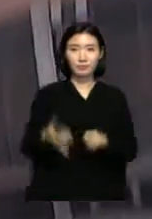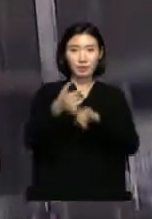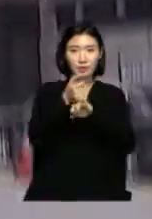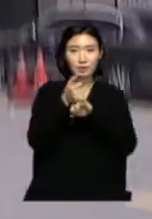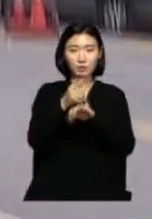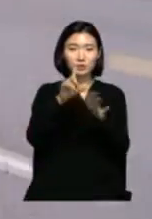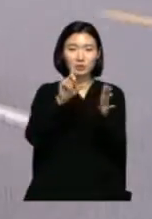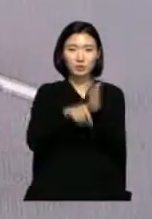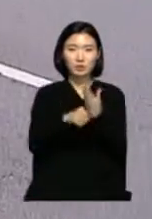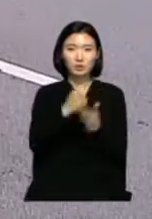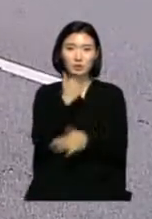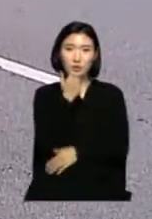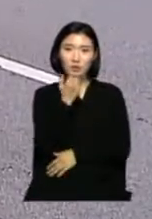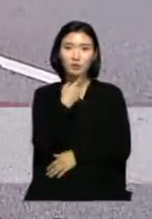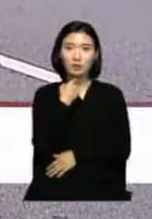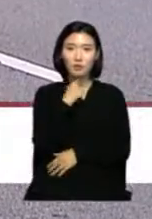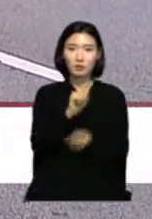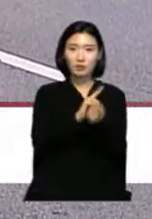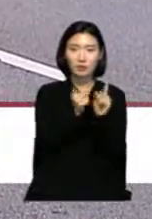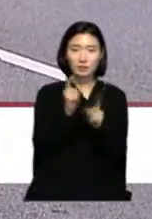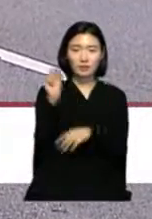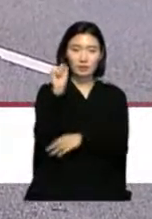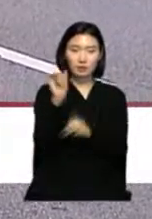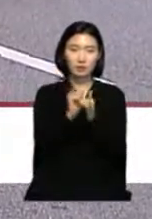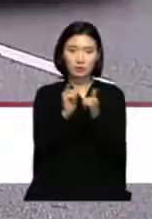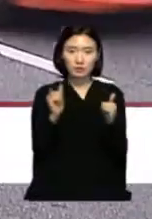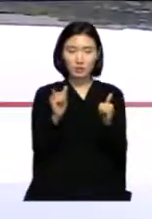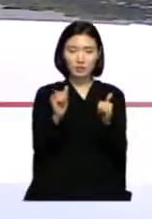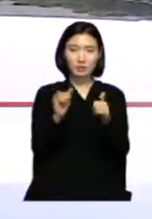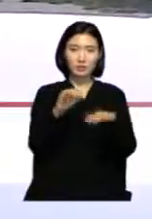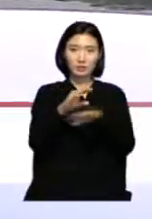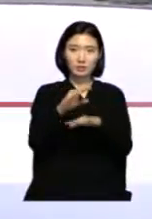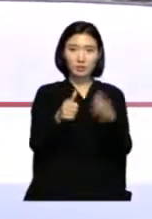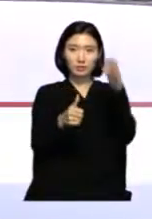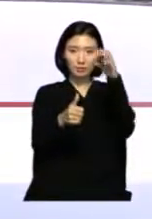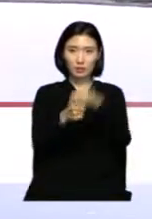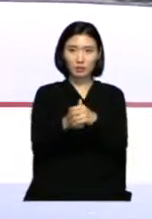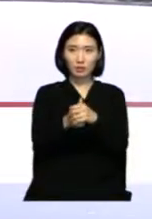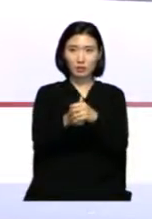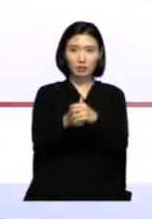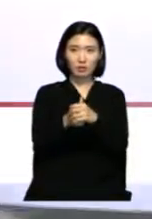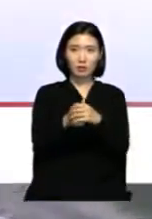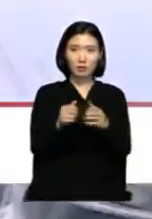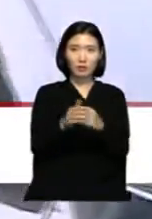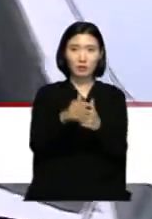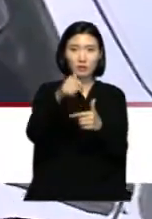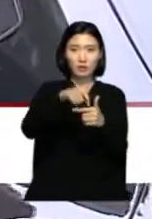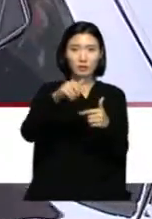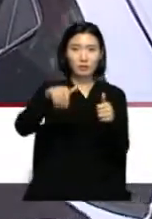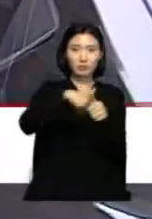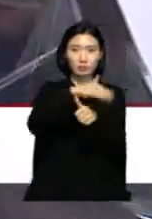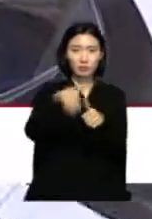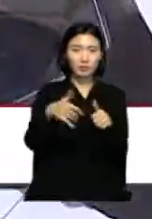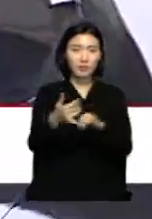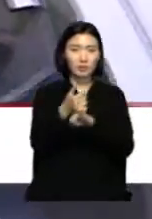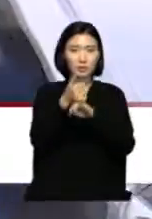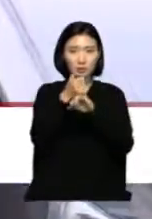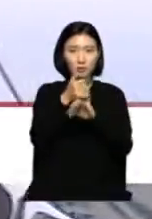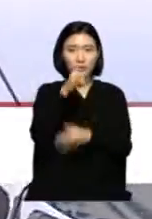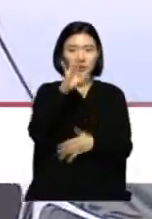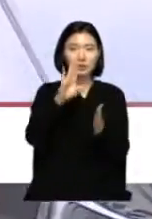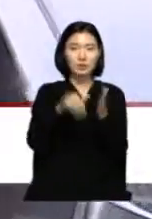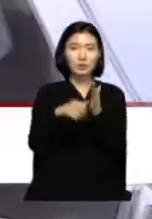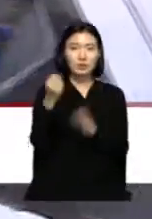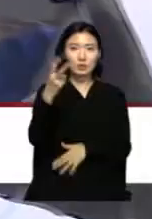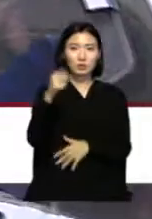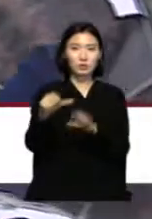약속된 시간 기다리고 있던 대리기사에게 차량을 맡깁니다. 정신의 씨가 강남역 인근에 약속이 있을 때면